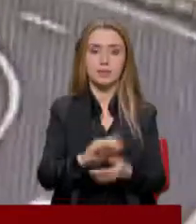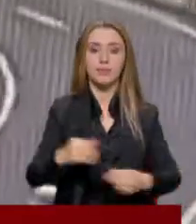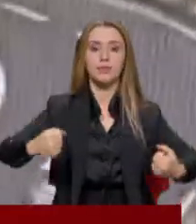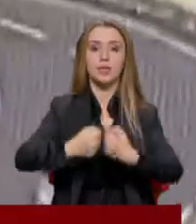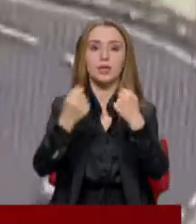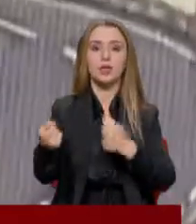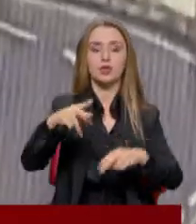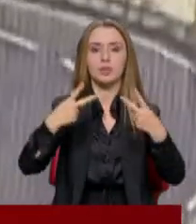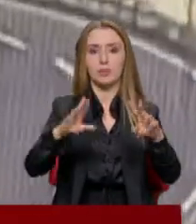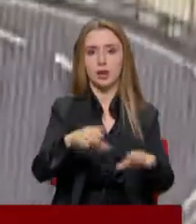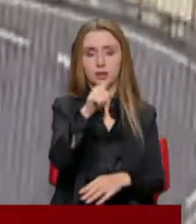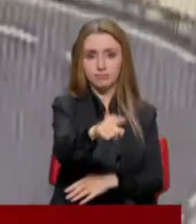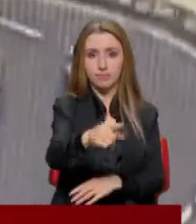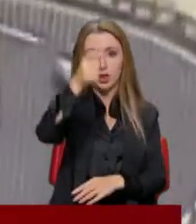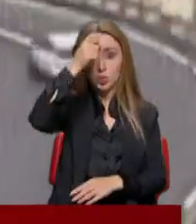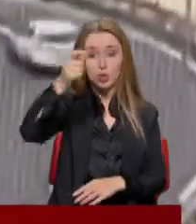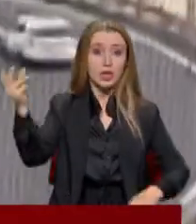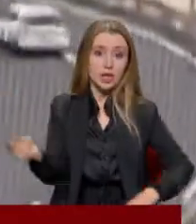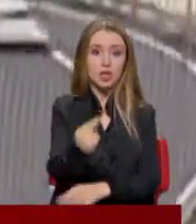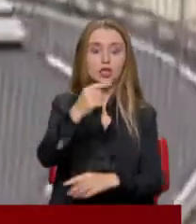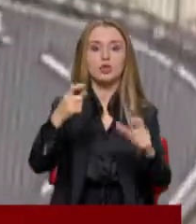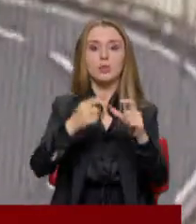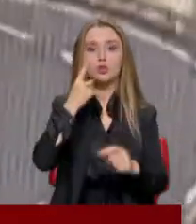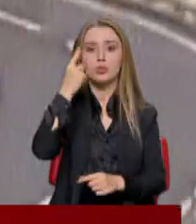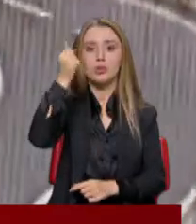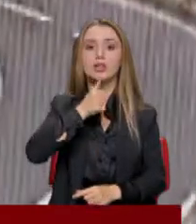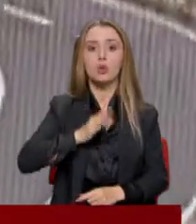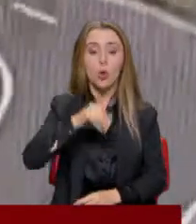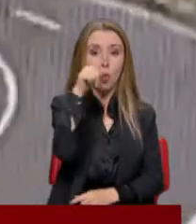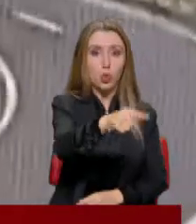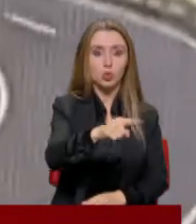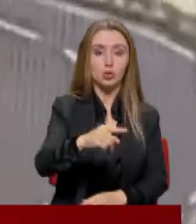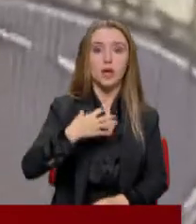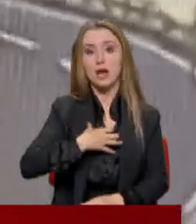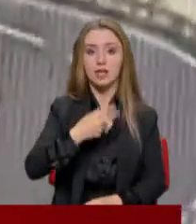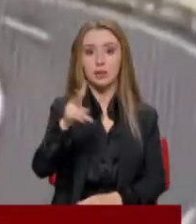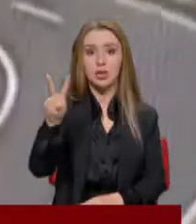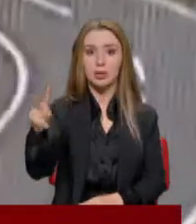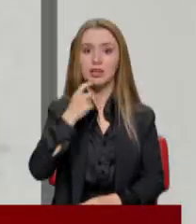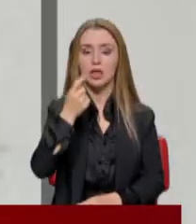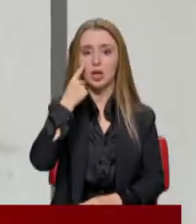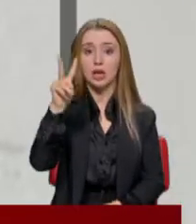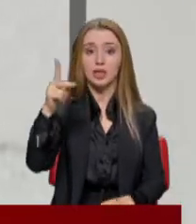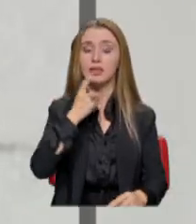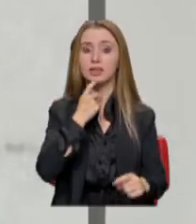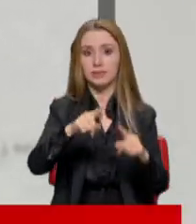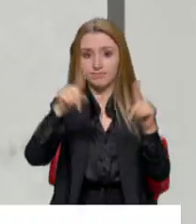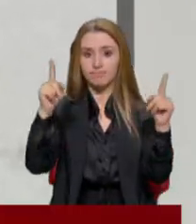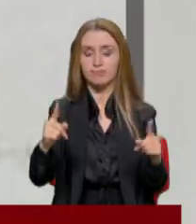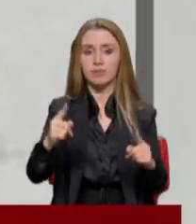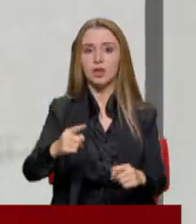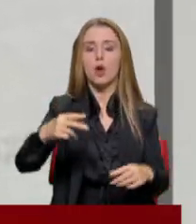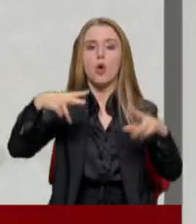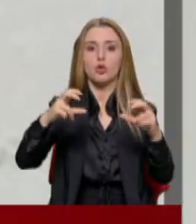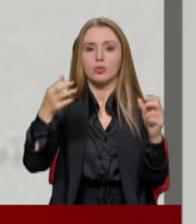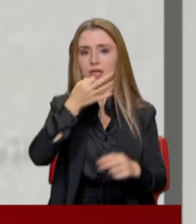Kazadan sonra serbest bırakılan ve Türkiye'den kaçan Somali cumhurbaşkanının oğlunun Haziran 2022'de 2 yıllık geçici oturma izni aldığı